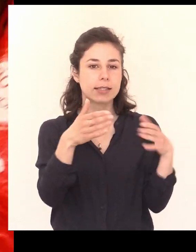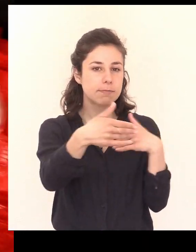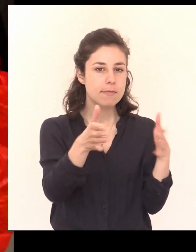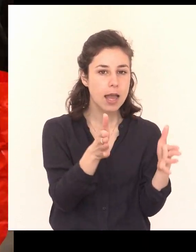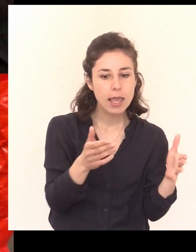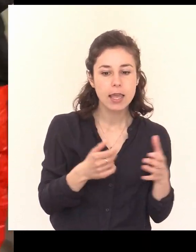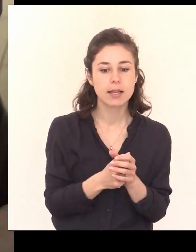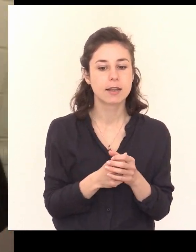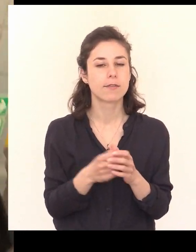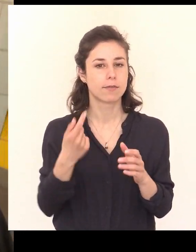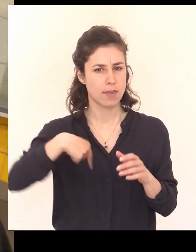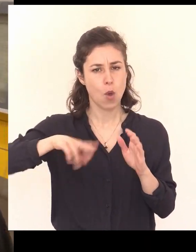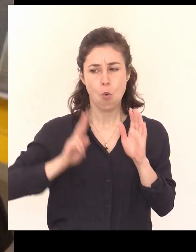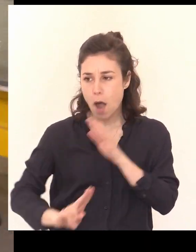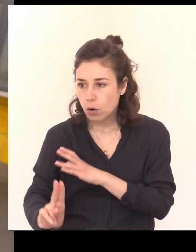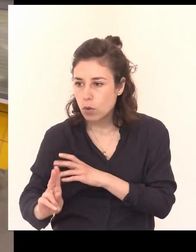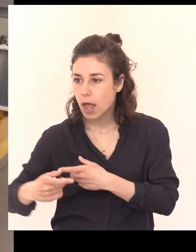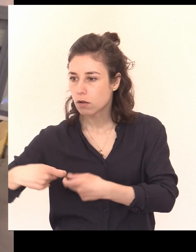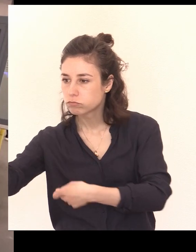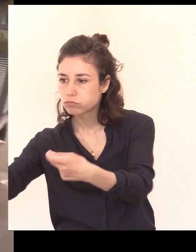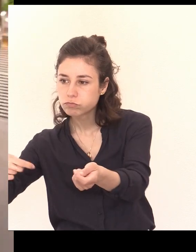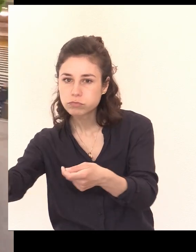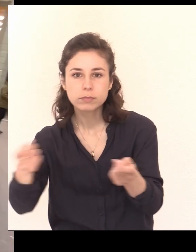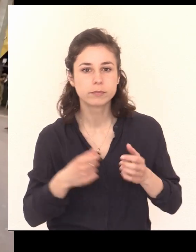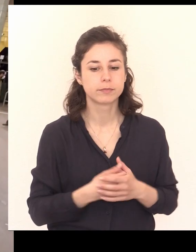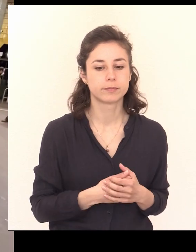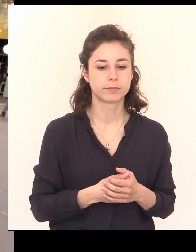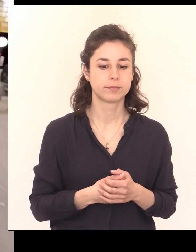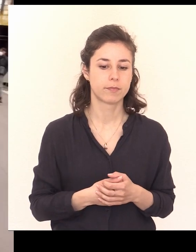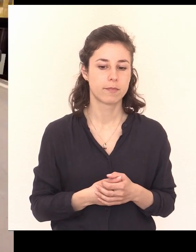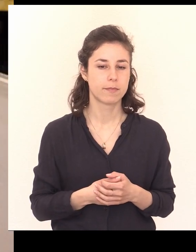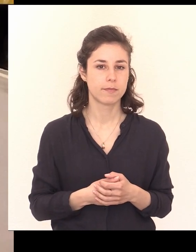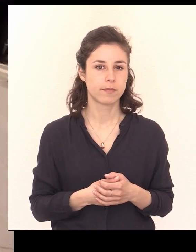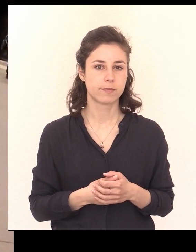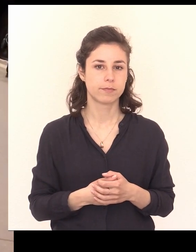Lunchpakete. Ja. Wir gehen im U-Bahn unten.